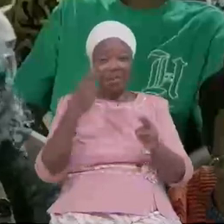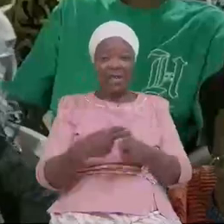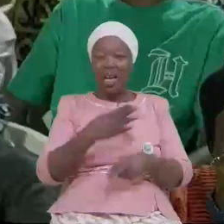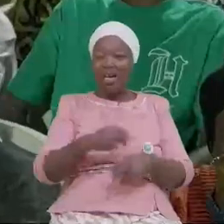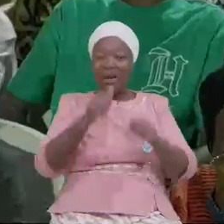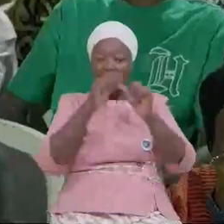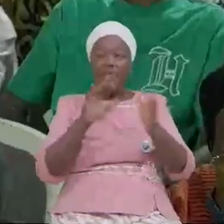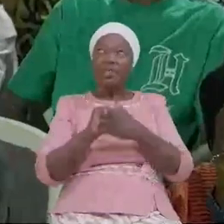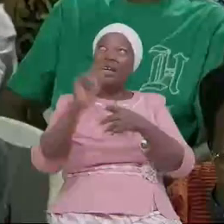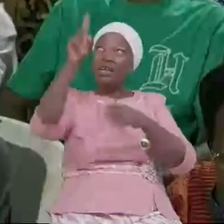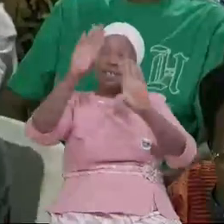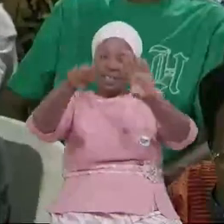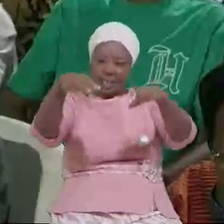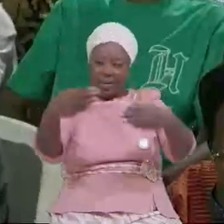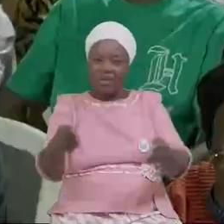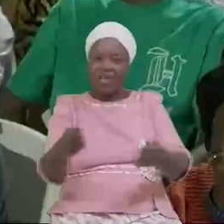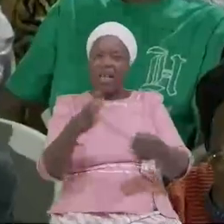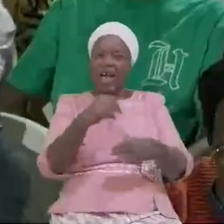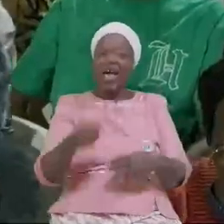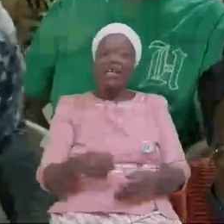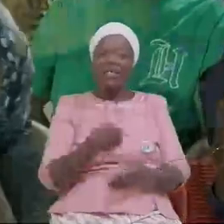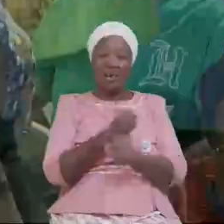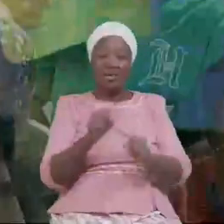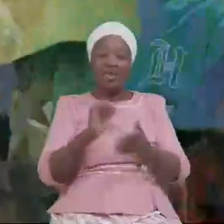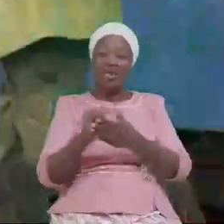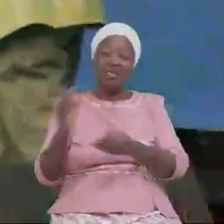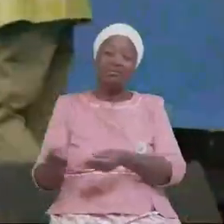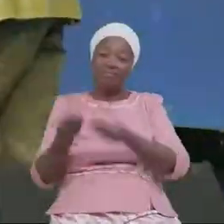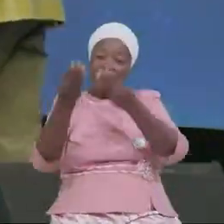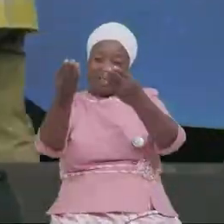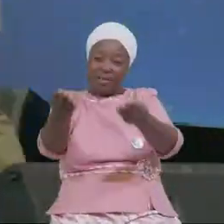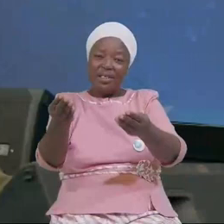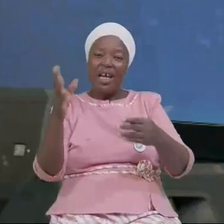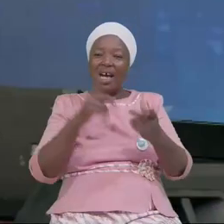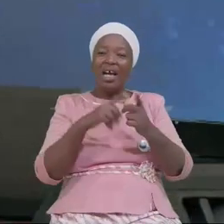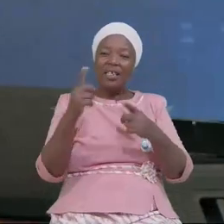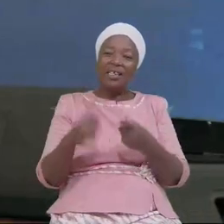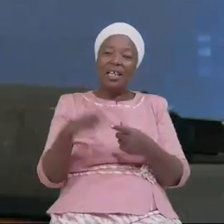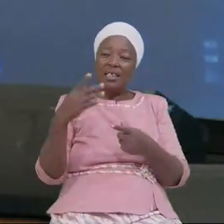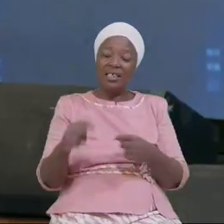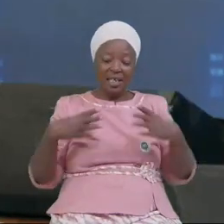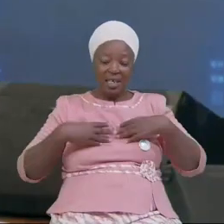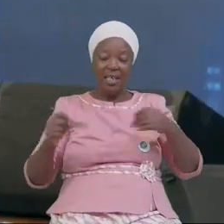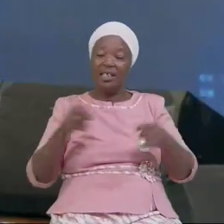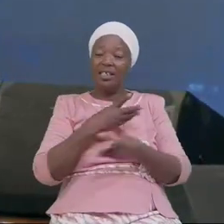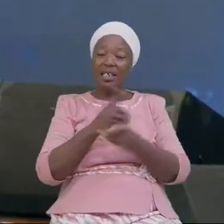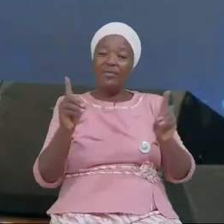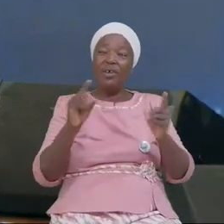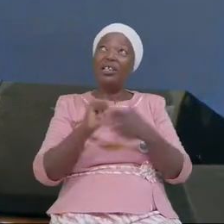donne, et le salut qu'il donne, et la guérison, la délivrance qu'il